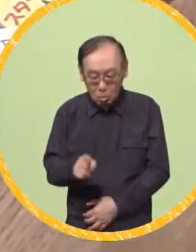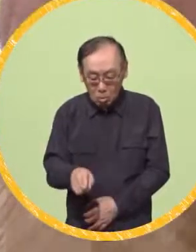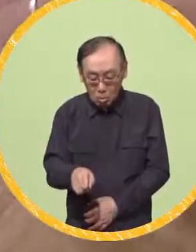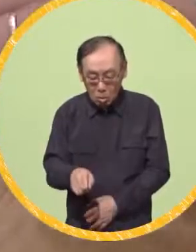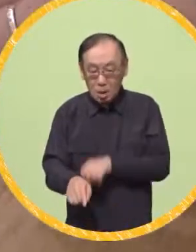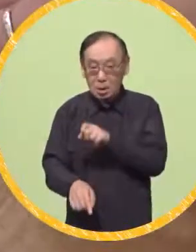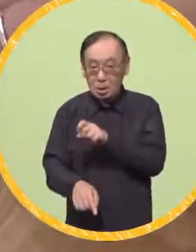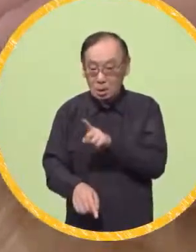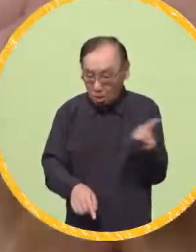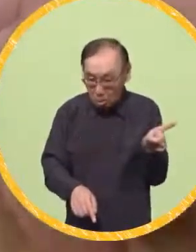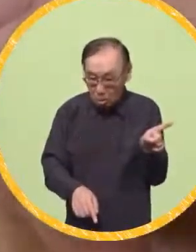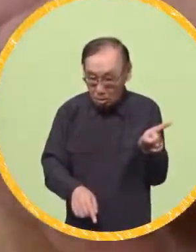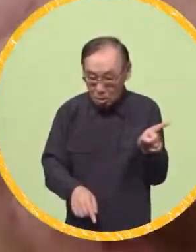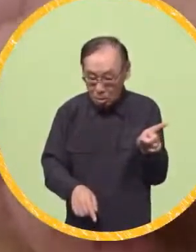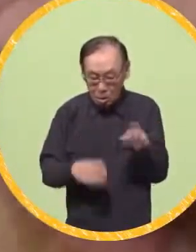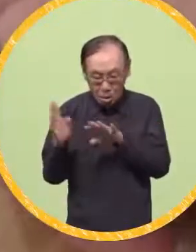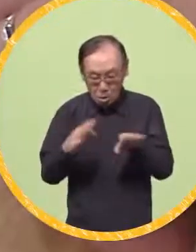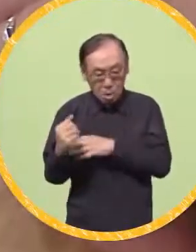ヒア